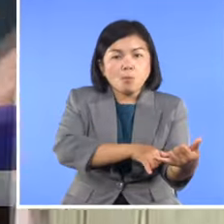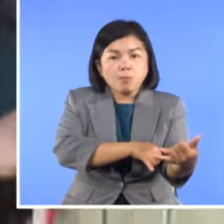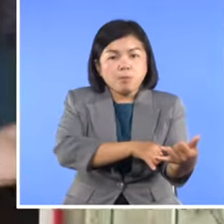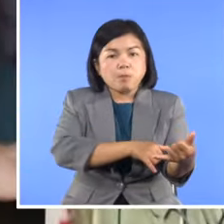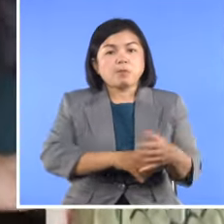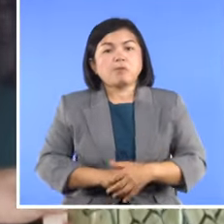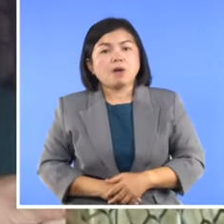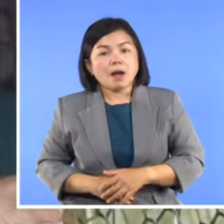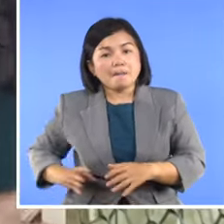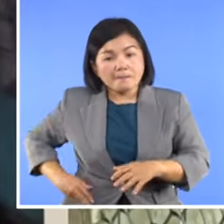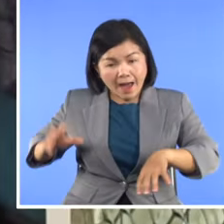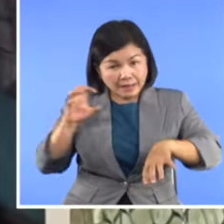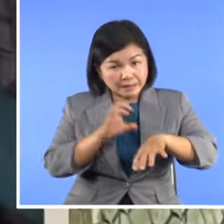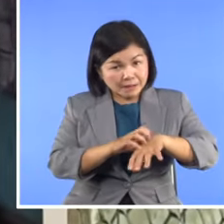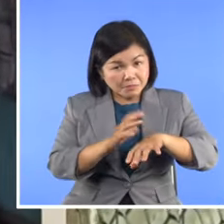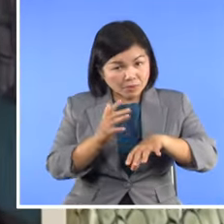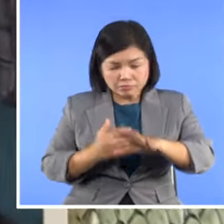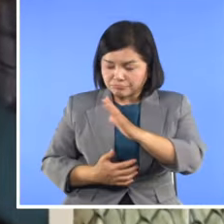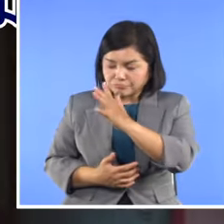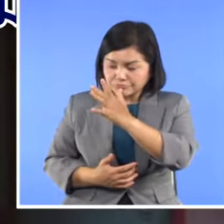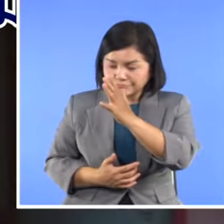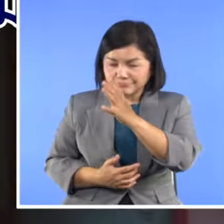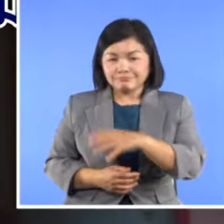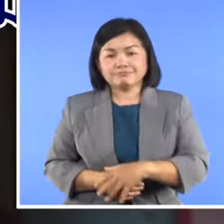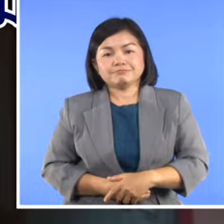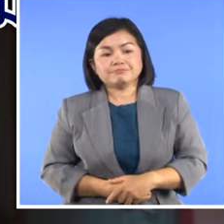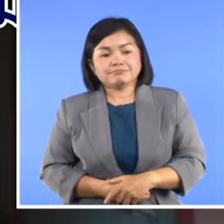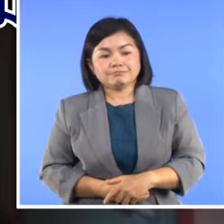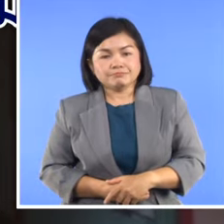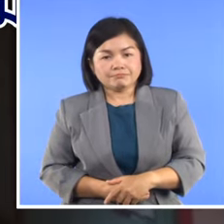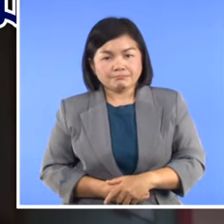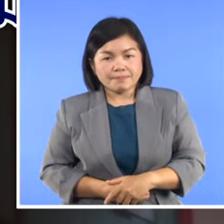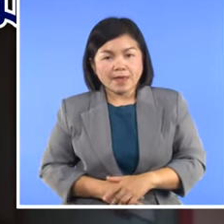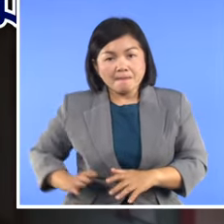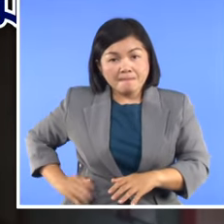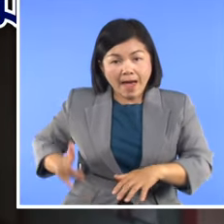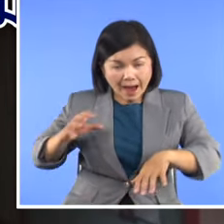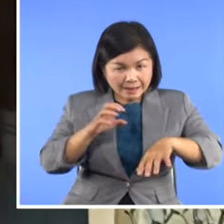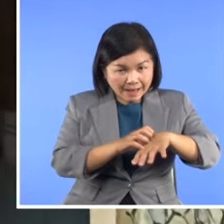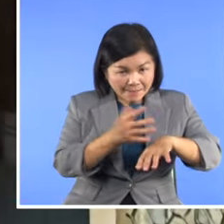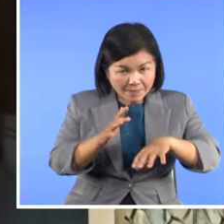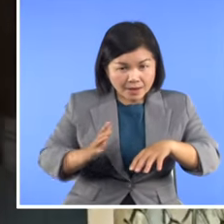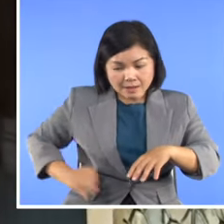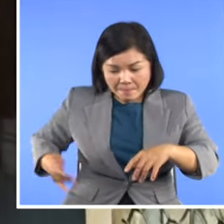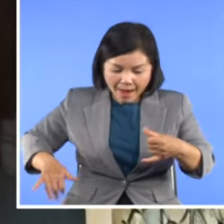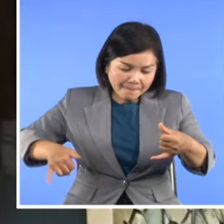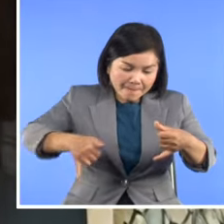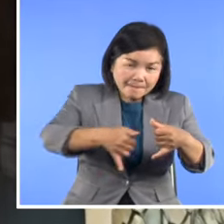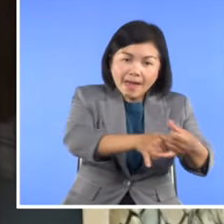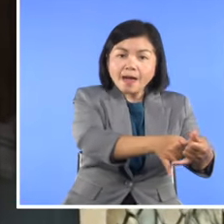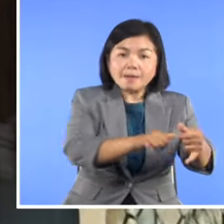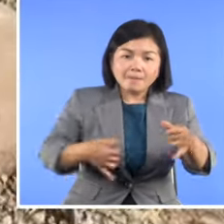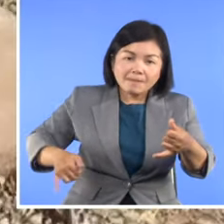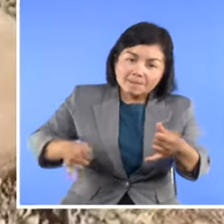่แต่หมาไม่กัดใช่ไหมหลวงตา หมาไม่กัดหรอก ไม่กัดหรอกหมาไม่กัดหรอกหมาก็วิ่งไปหาหลวงตาแหละนะฮะมันมีเชือกกั้นอยู่มันก็เล